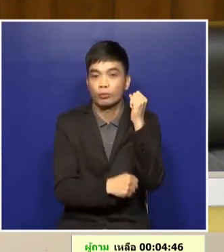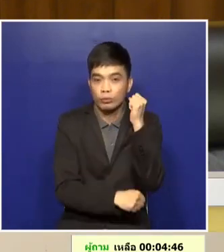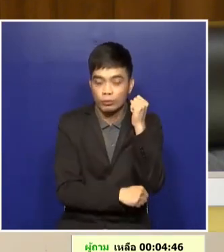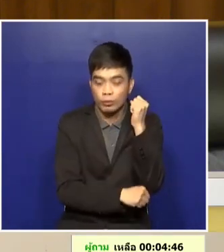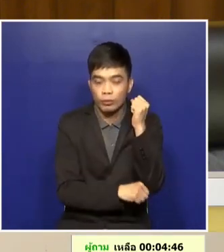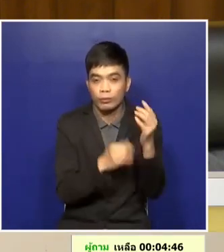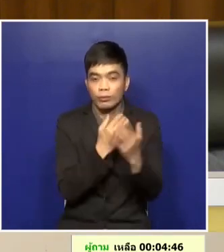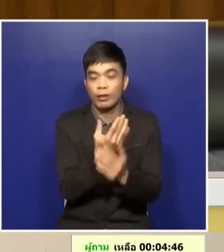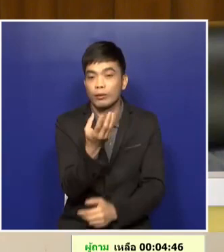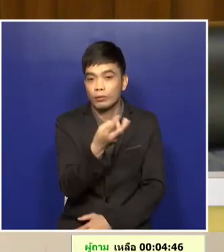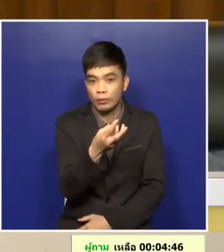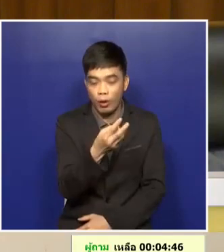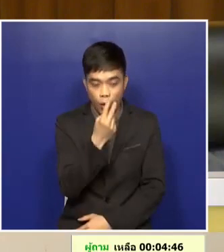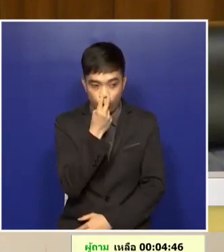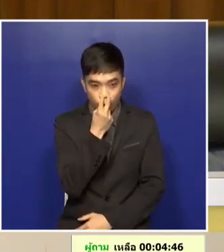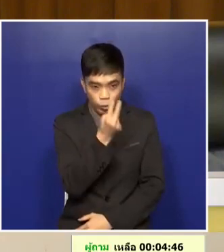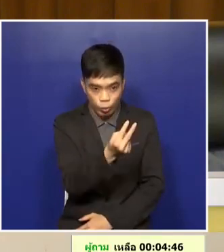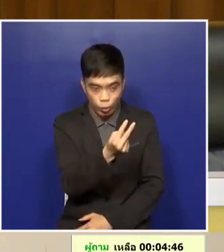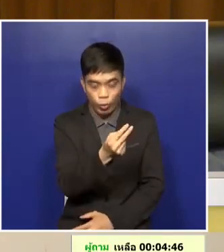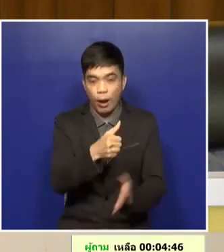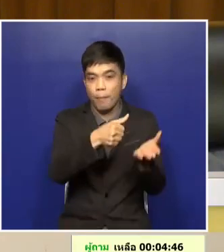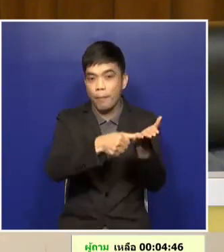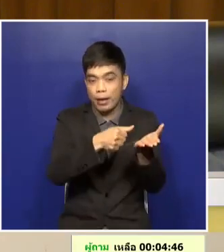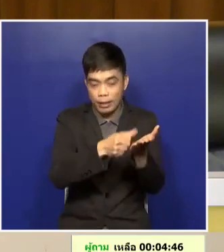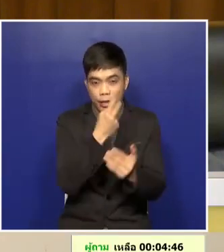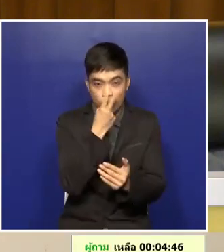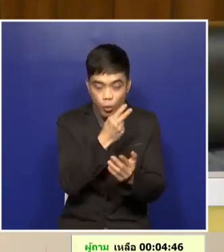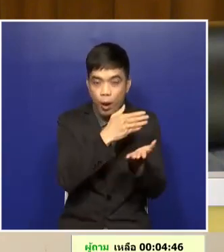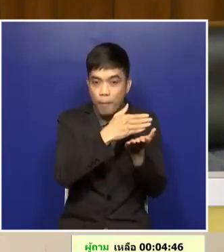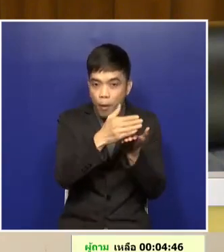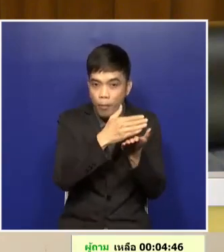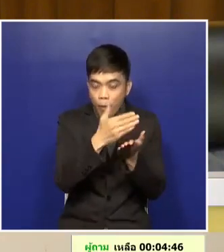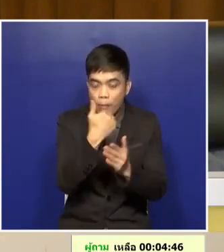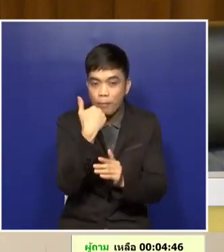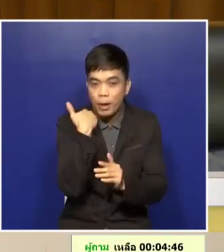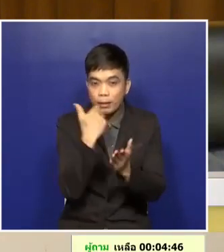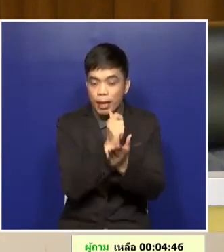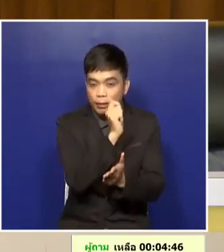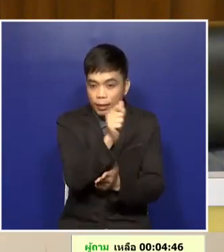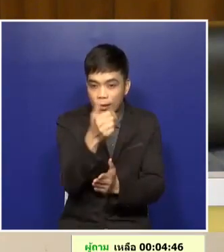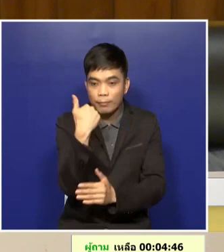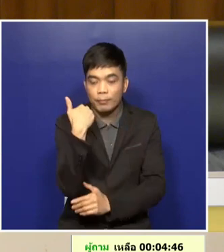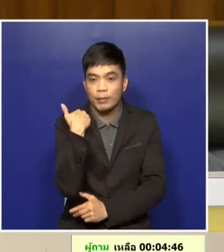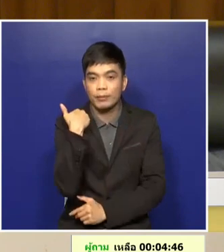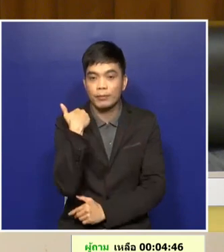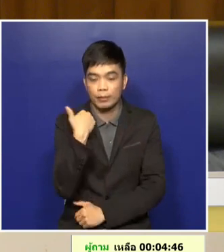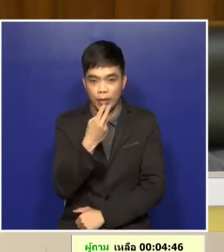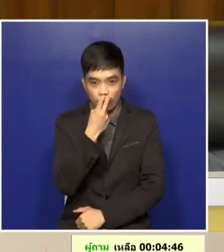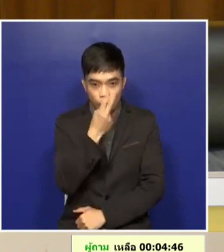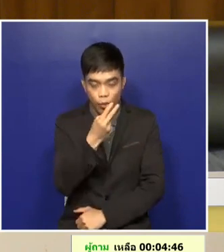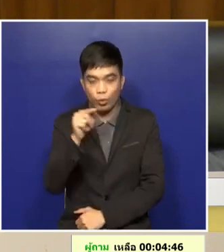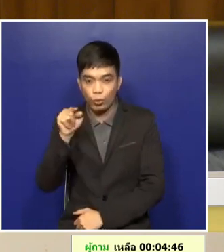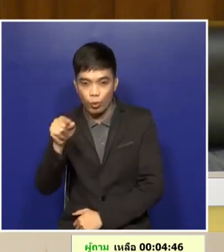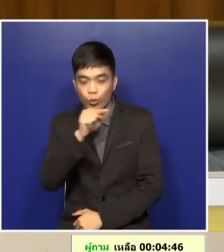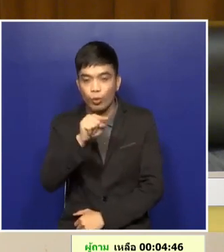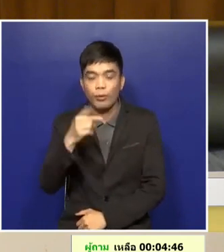ก็ดูขีดความสามารถในการชำระภาษีซึ่งเขาอยู่ในระบบนะครับอันนี้เราก็มีการตรวจสอบทั้งสองด้านทั้งส